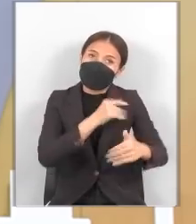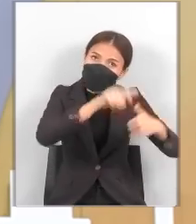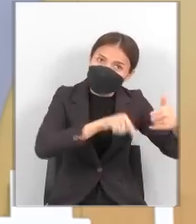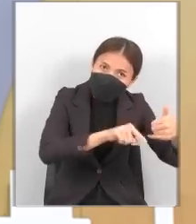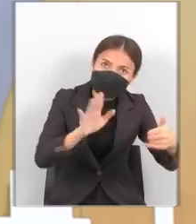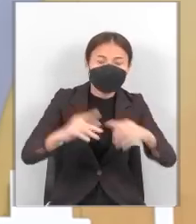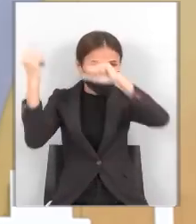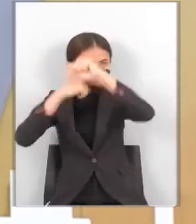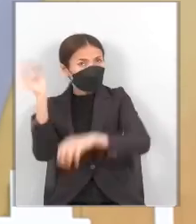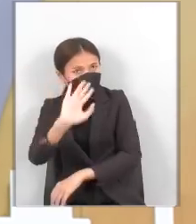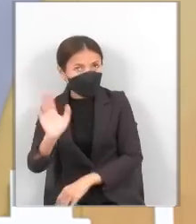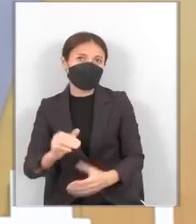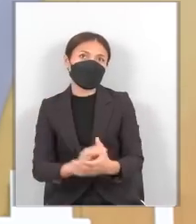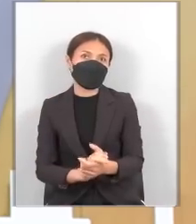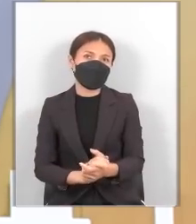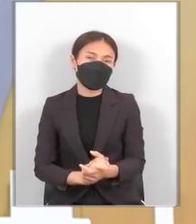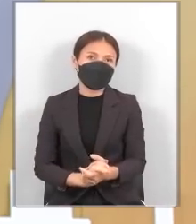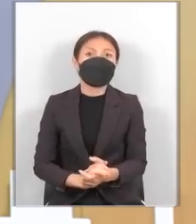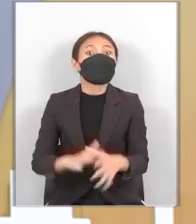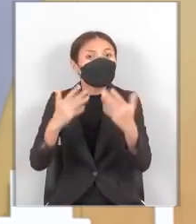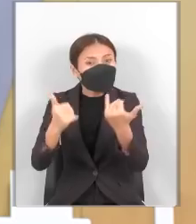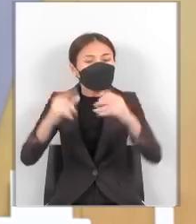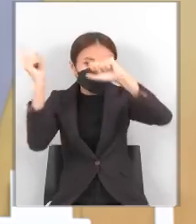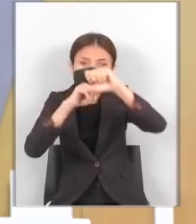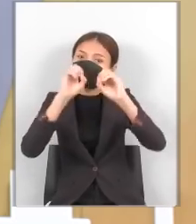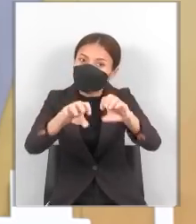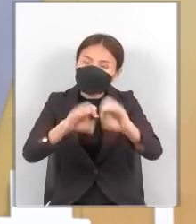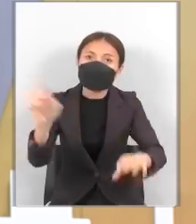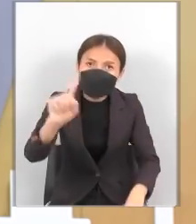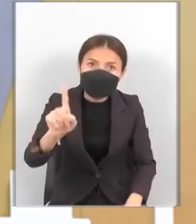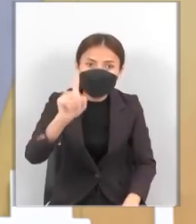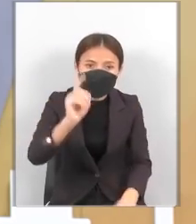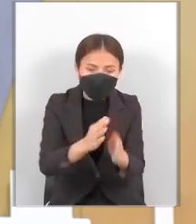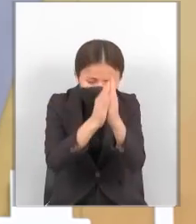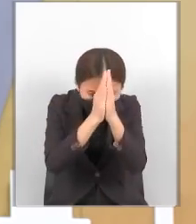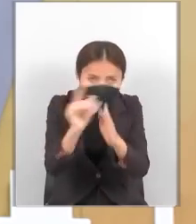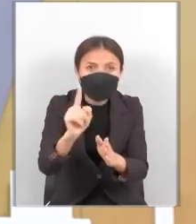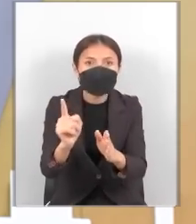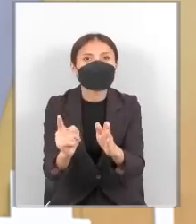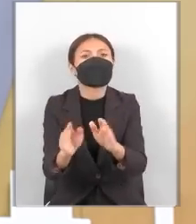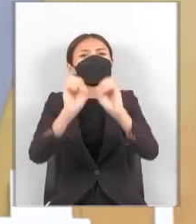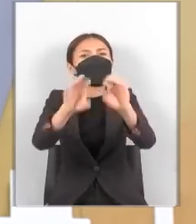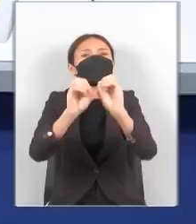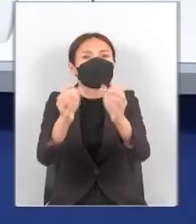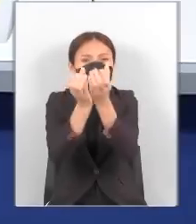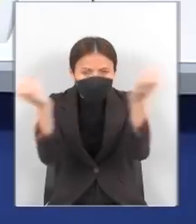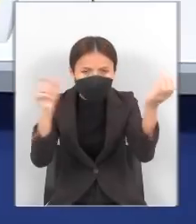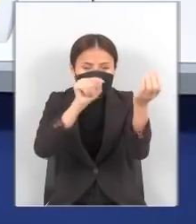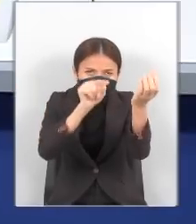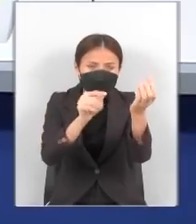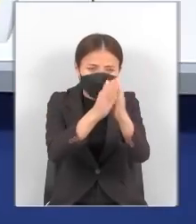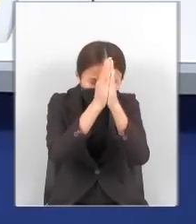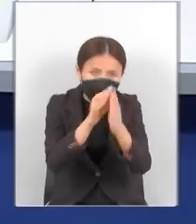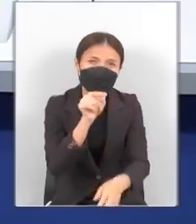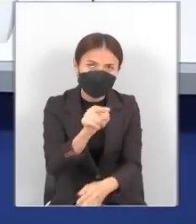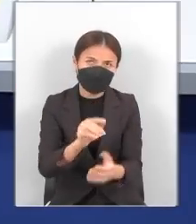พระธาตุว่าให้เคารพบูชารูปเคารพท่านยังไม่ให้สอนว่าให้เคารพเลยตัวท่านเองท่านยังบอกไม่ต้องเคารพด้วยซ้ำไปนะคะเรามาดูคำว่า